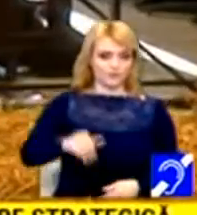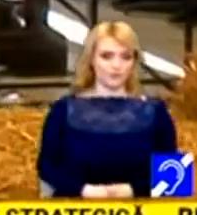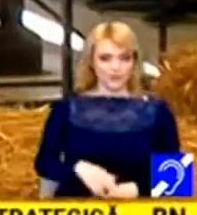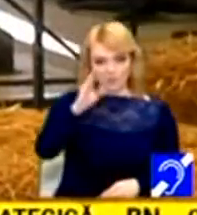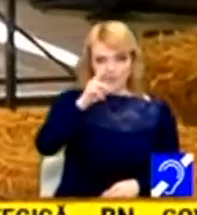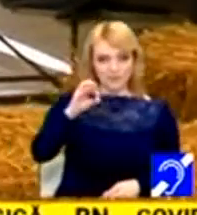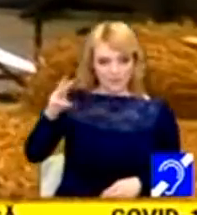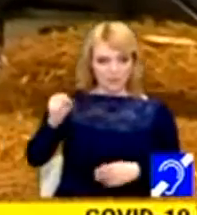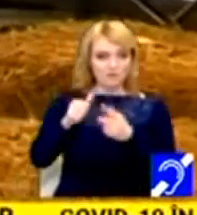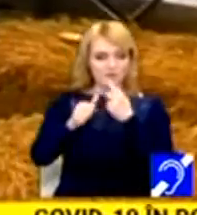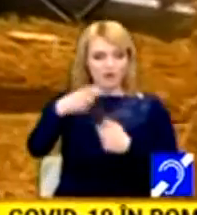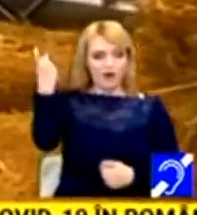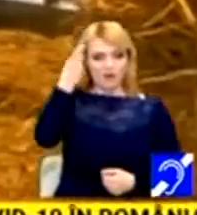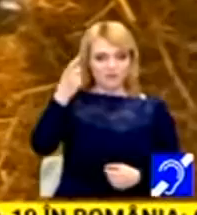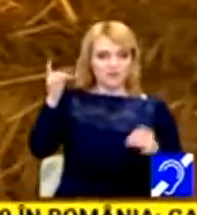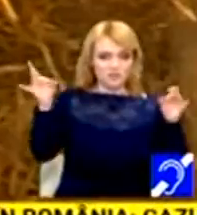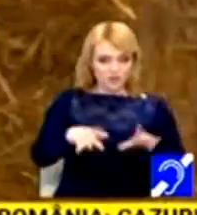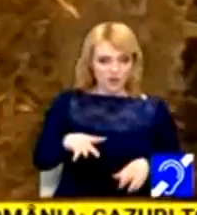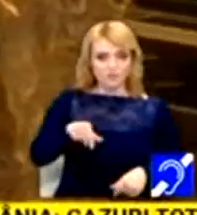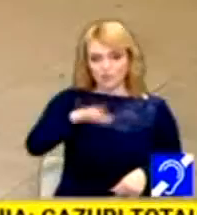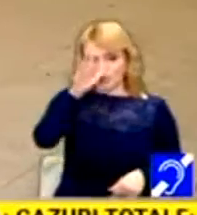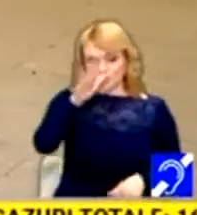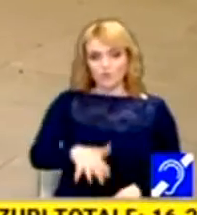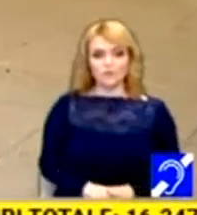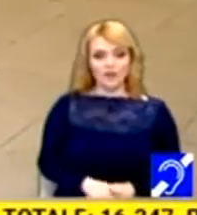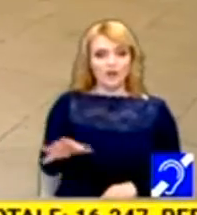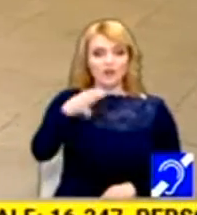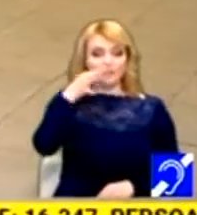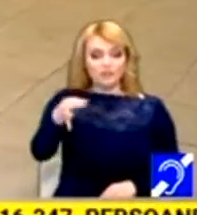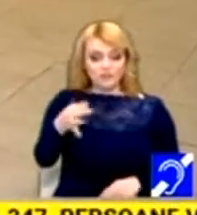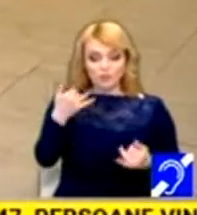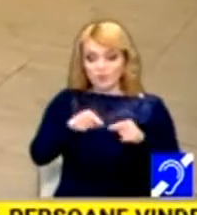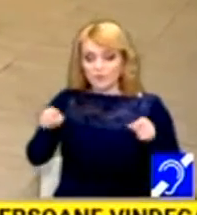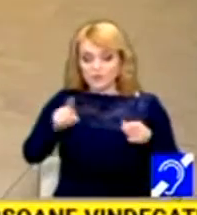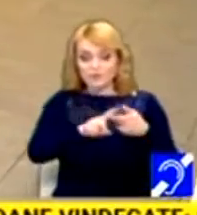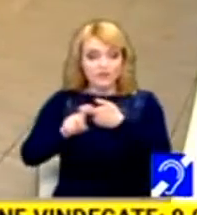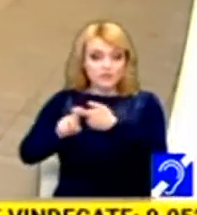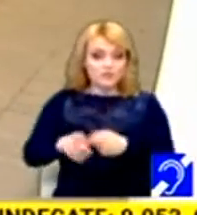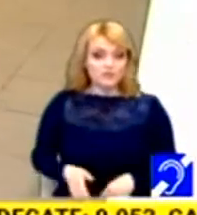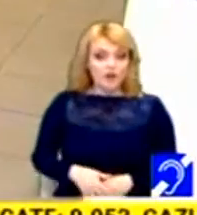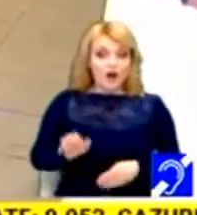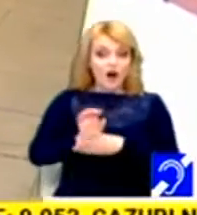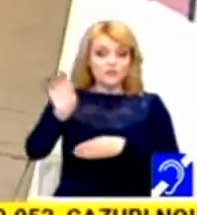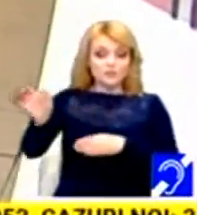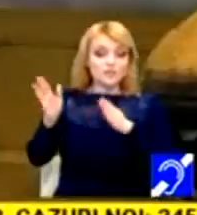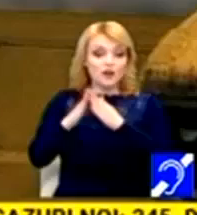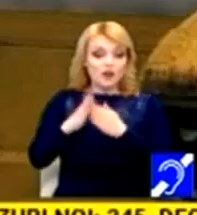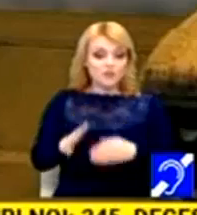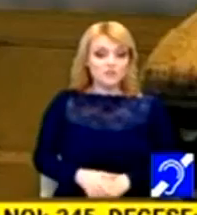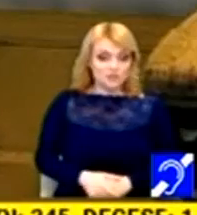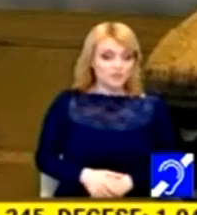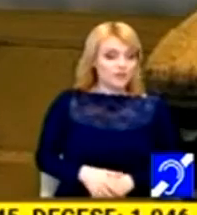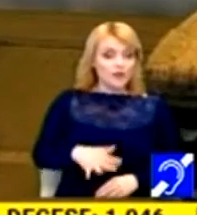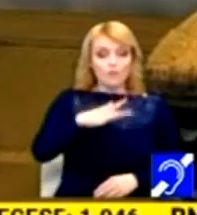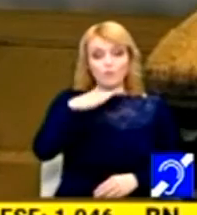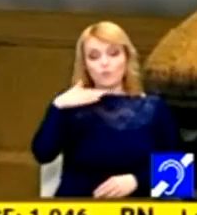Dumitru Cebotărescu, proprietarul unei rețele de restaurante din Chișinău, spune că pe timpul pandemiei a trimis acasă mai mult de 3/4